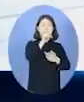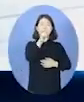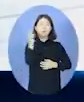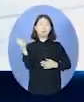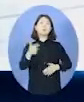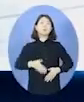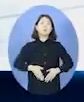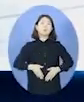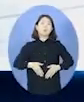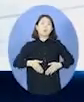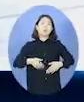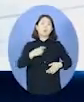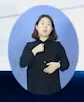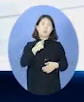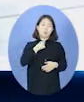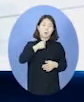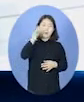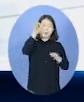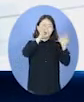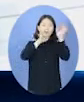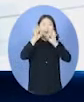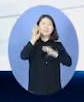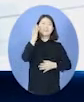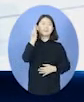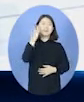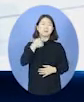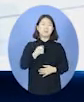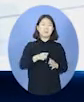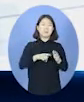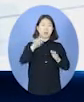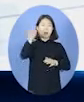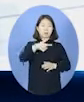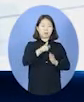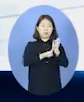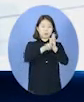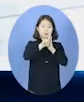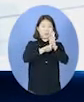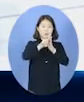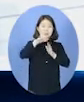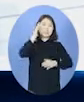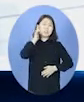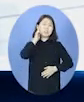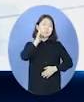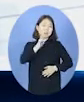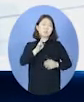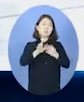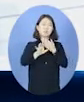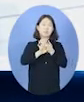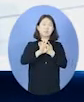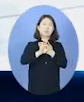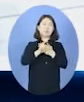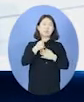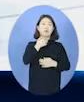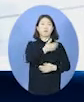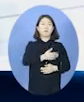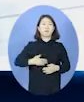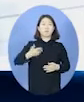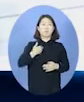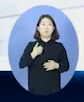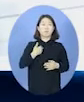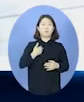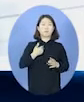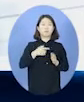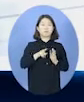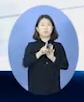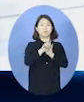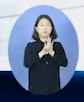아침 저녁으로 따뜻한 옷을 찾게 되는 요즘이죠. 심한 일교차는 인체의 적응력을 떨어지게 합니다. 적절한 체온